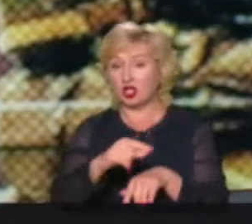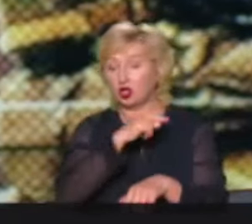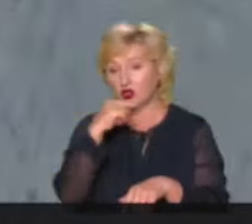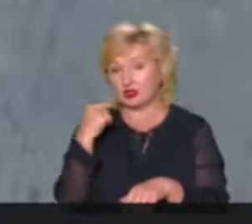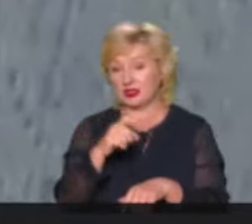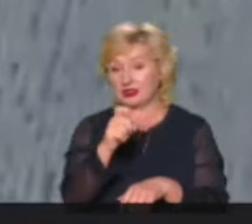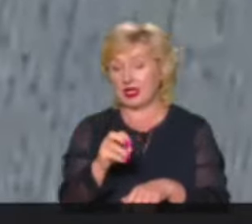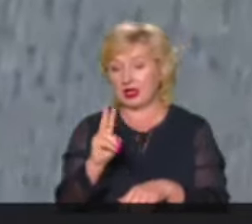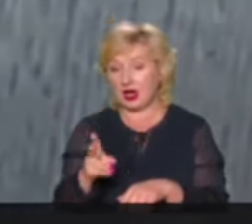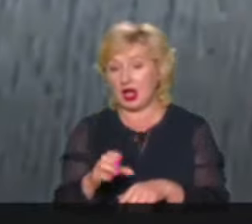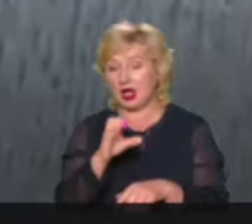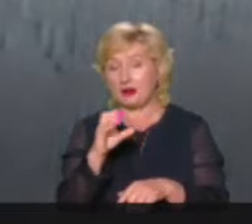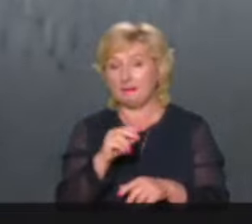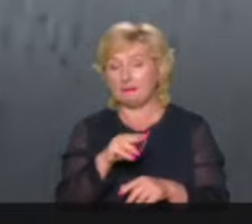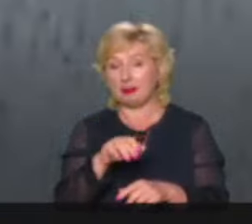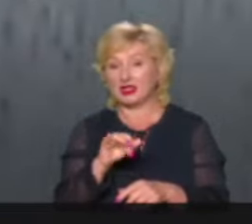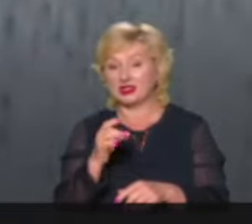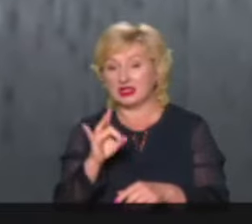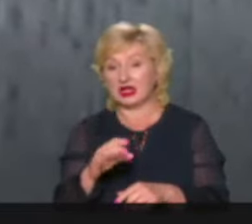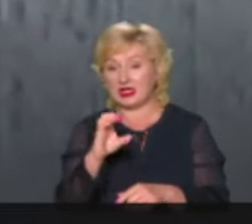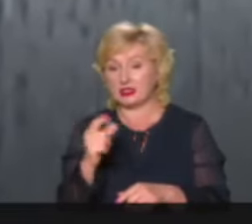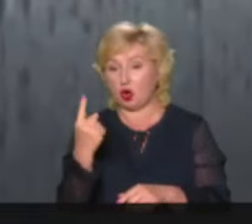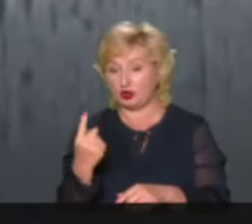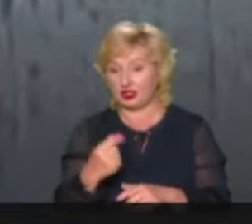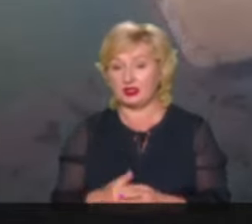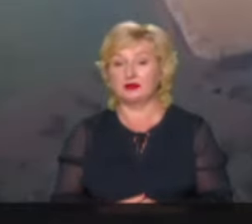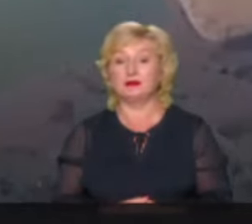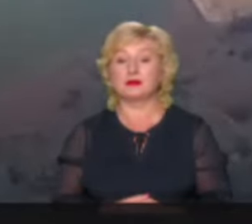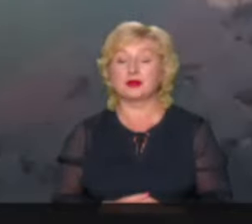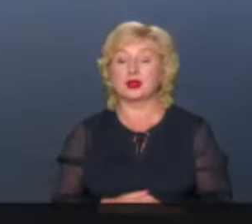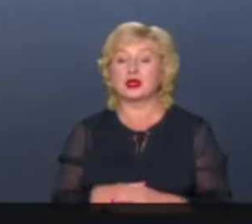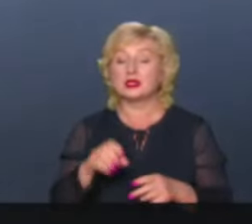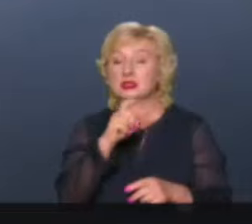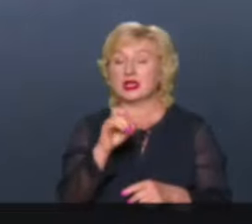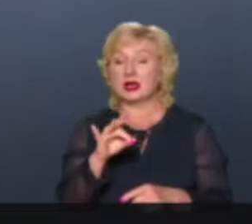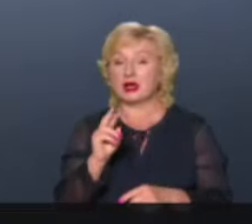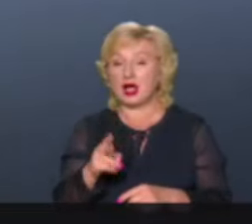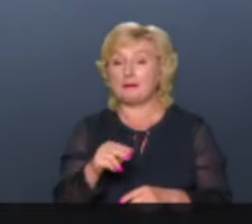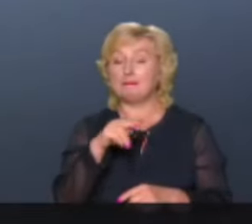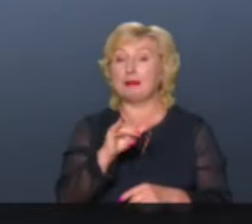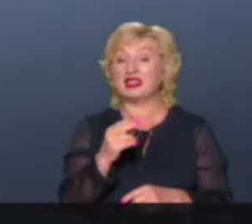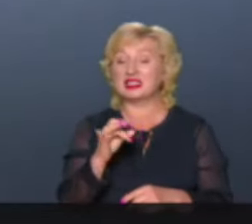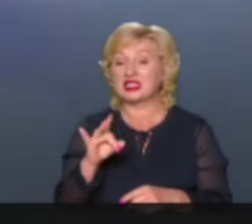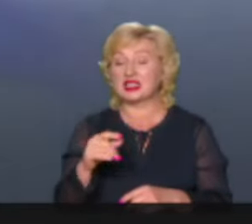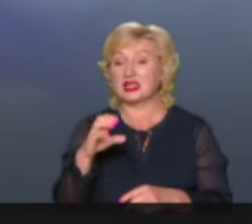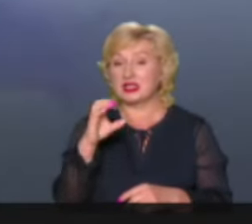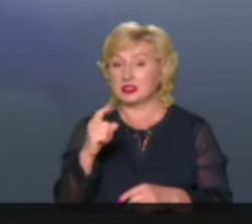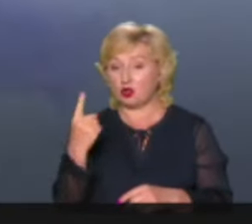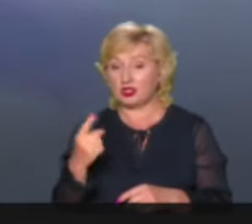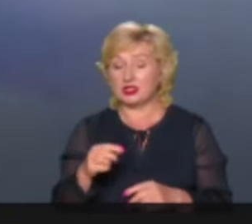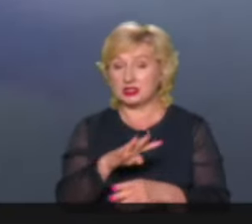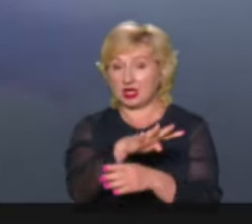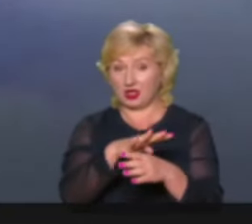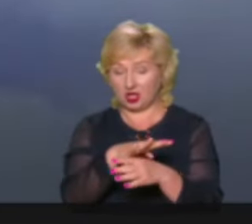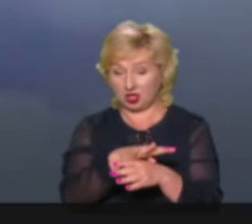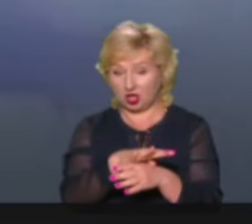ЗРК «Панцерес-1». Покажіть, будь ласка, є відео відповідне. Що таке ЗРК «Панцерес-1»? Це зенітно-ракетний комплекс, тобто це